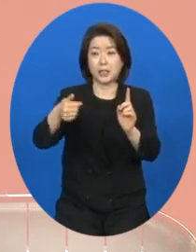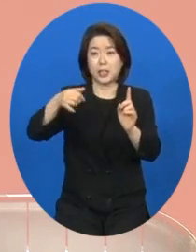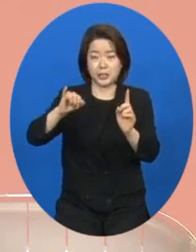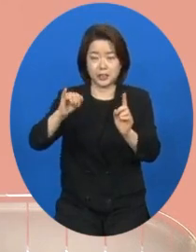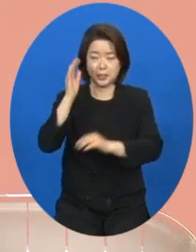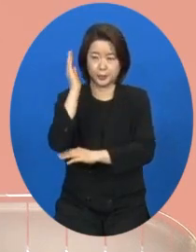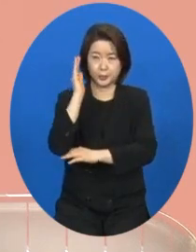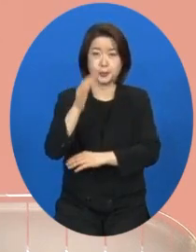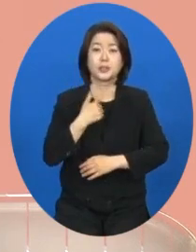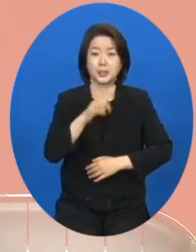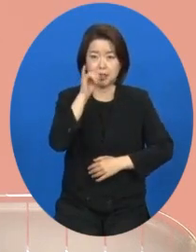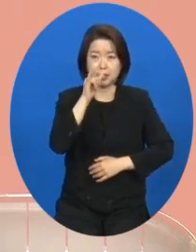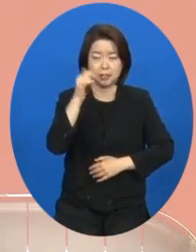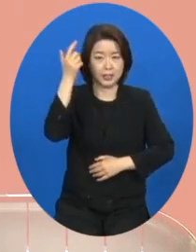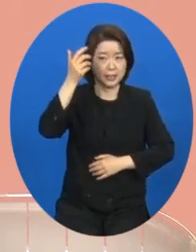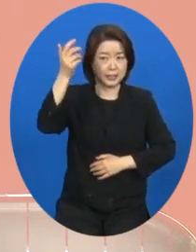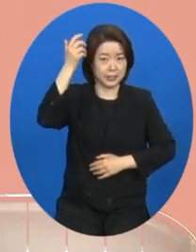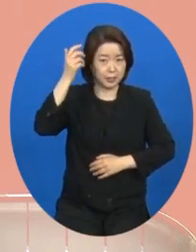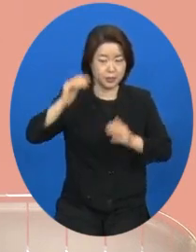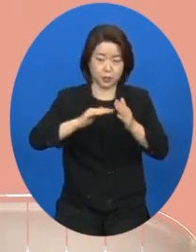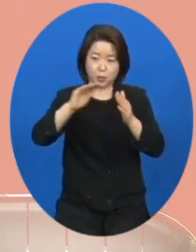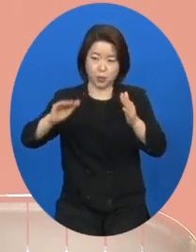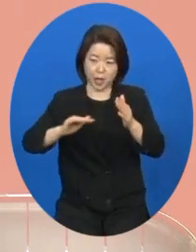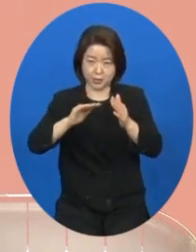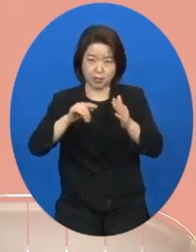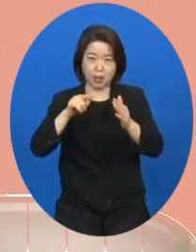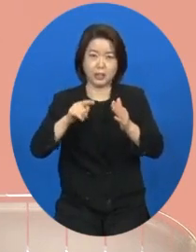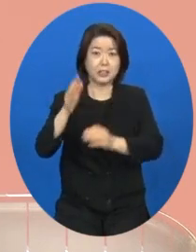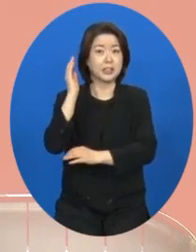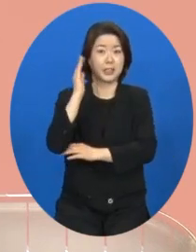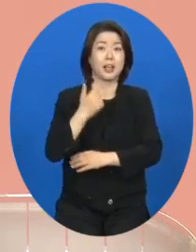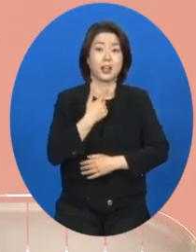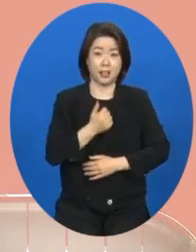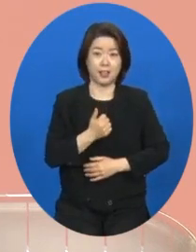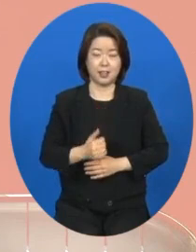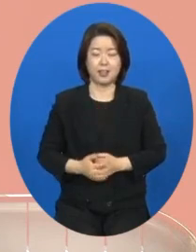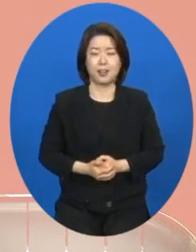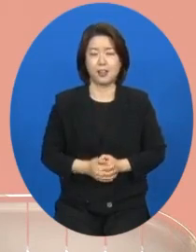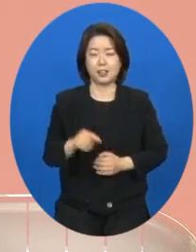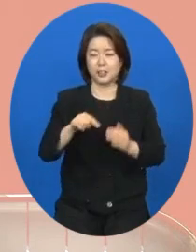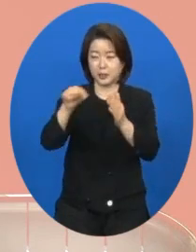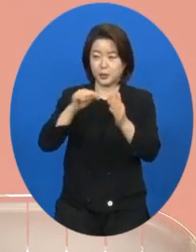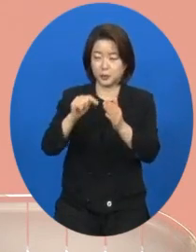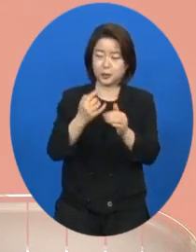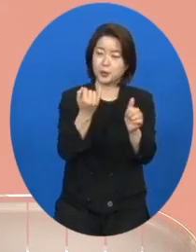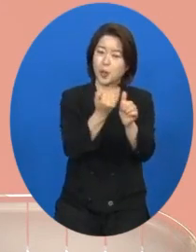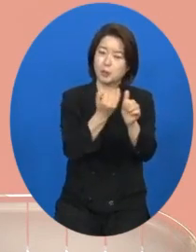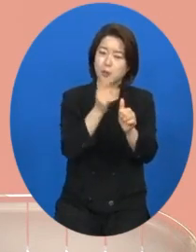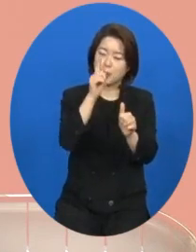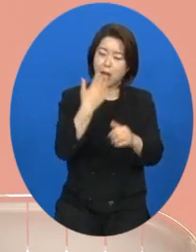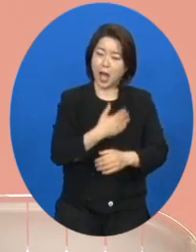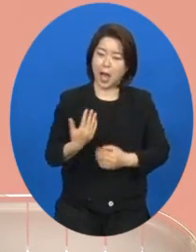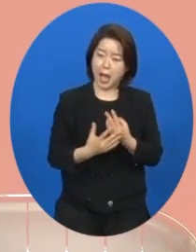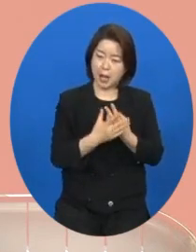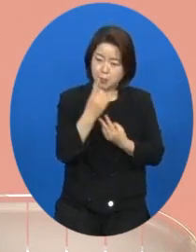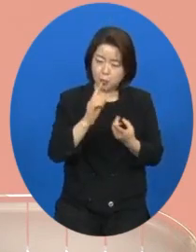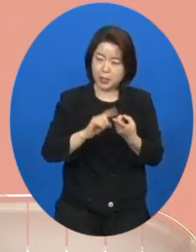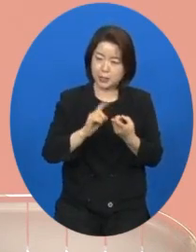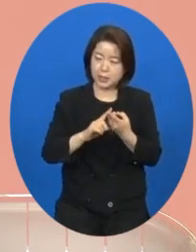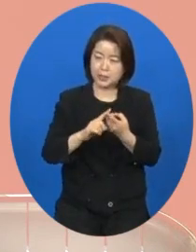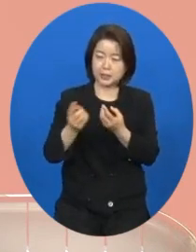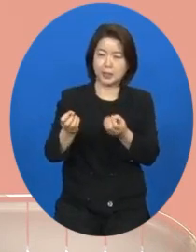영성과 가정이라는 그런 주제로 거기서 부부가 한 몸인 것에 대한 말씀을 같이